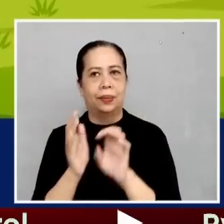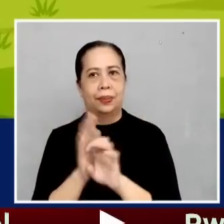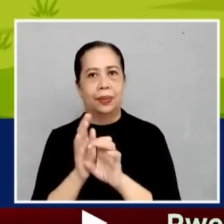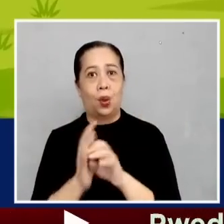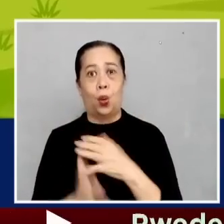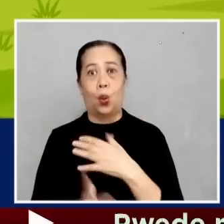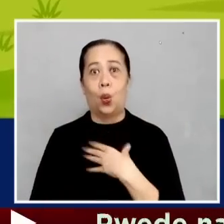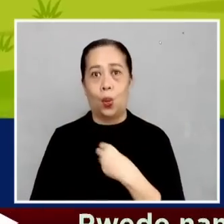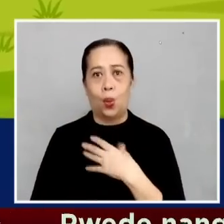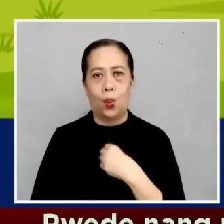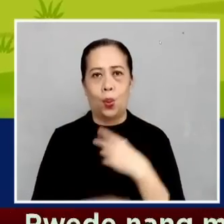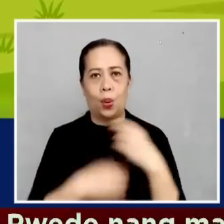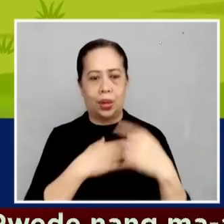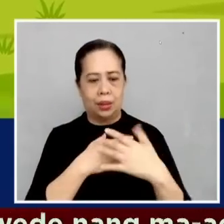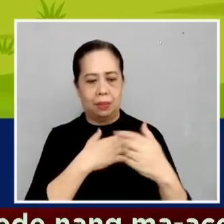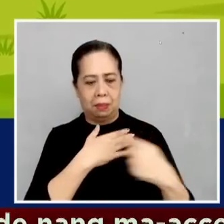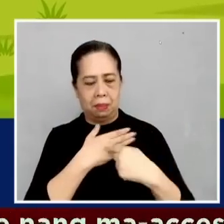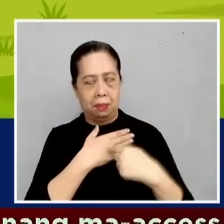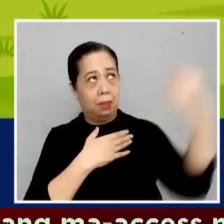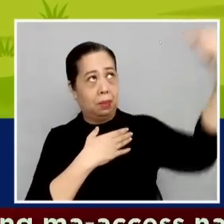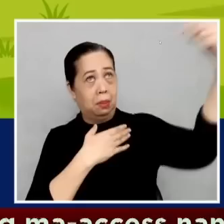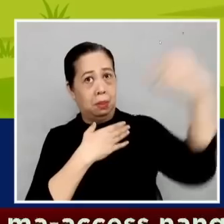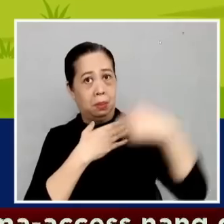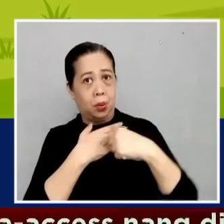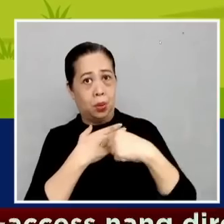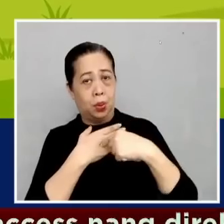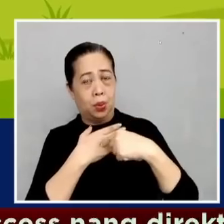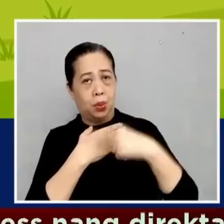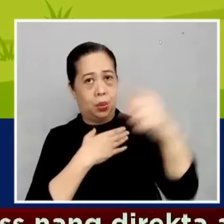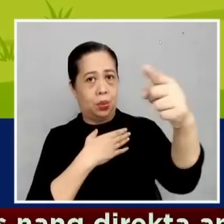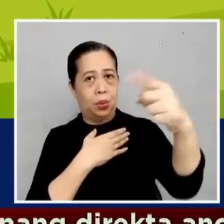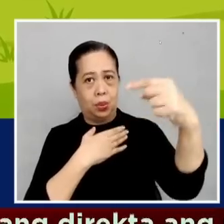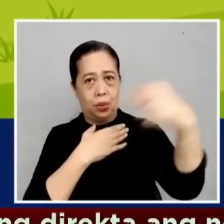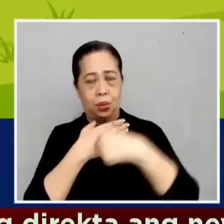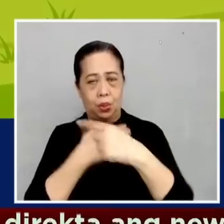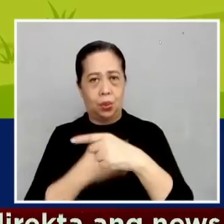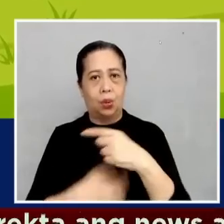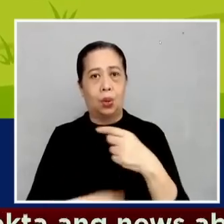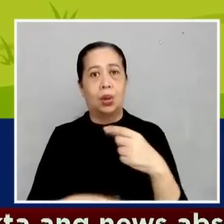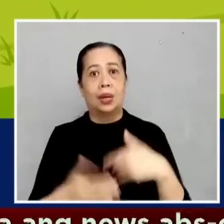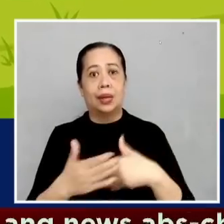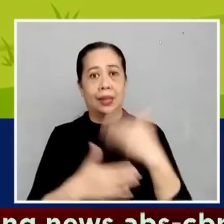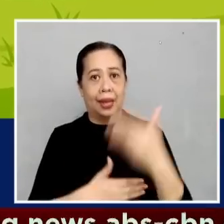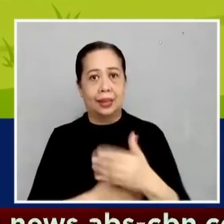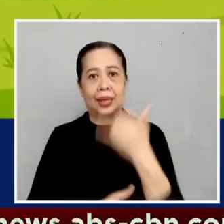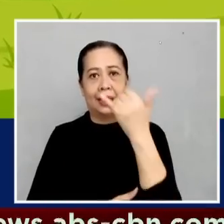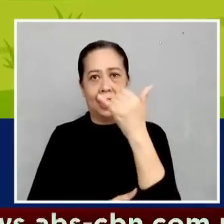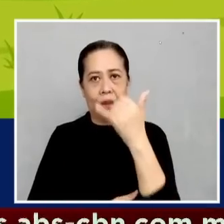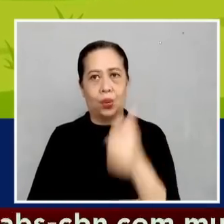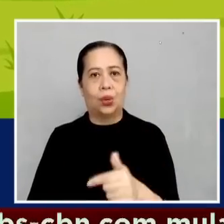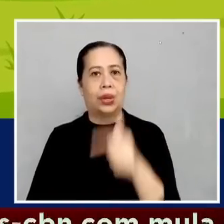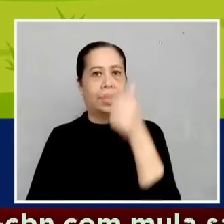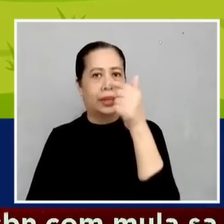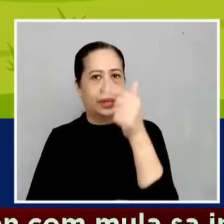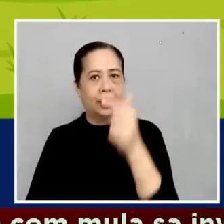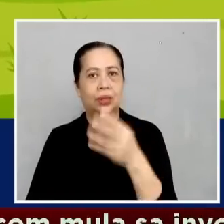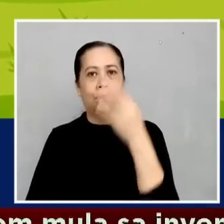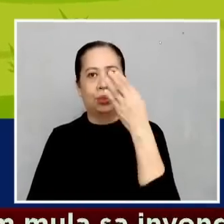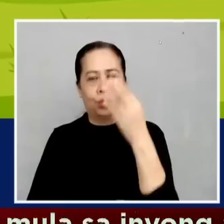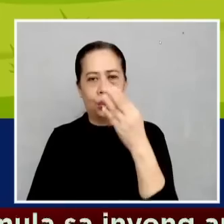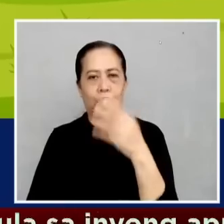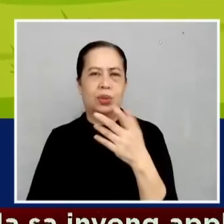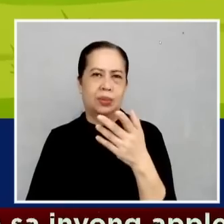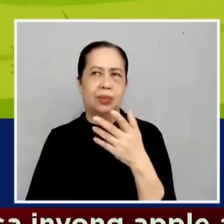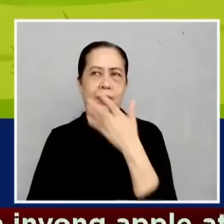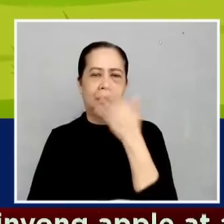po, nagba-bounce back po yung UV rays. After po ng white, yellow po yung mas maganda. Green and blue po yan. And then pero ang ano